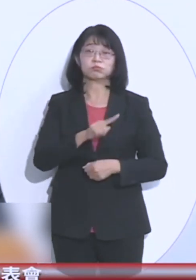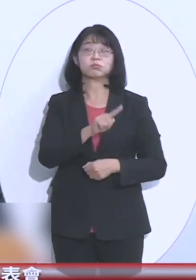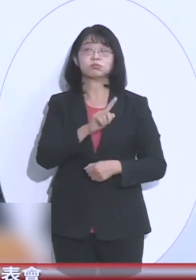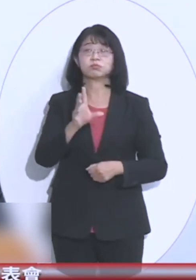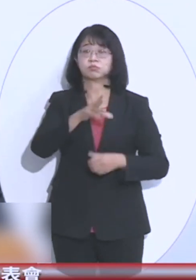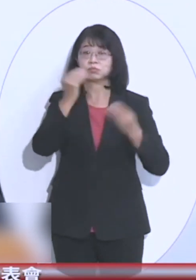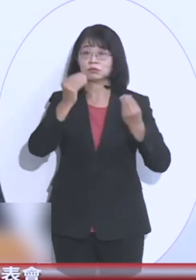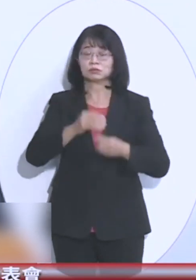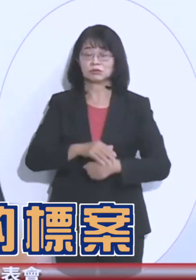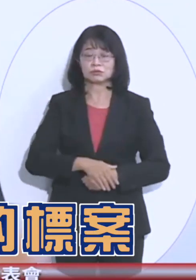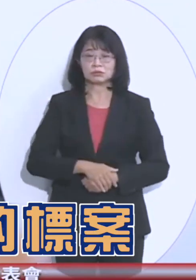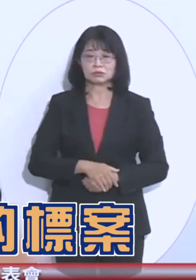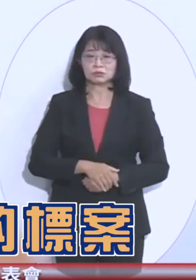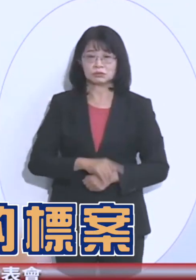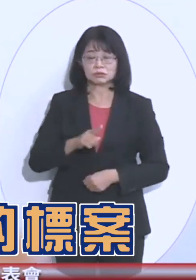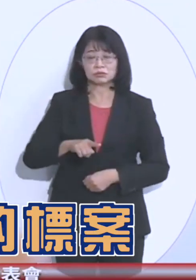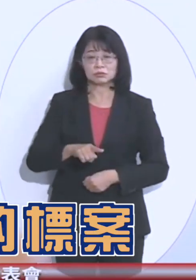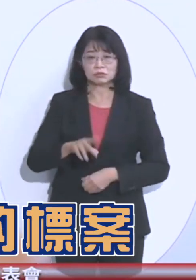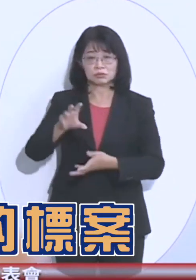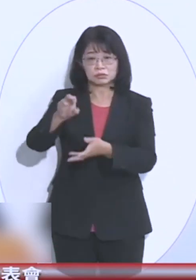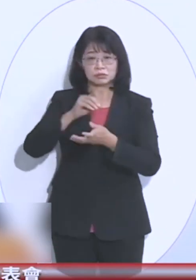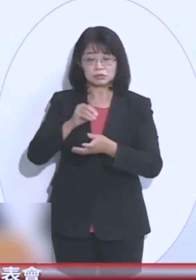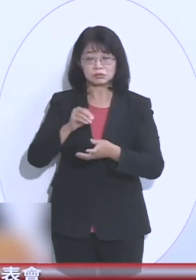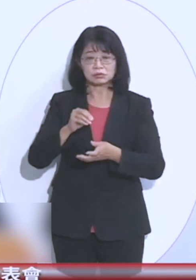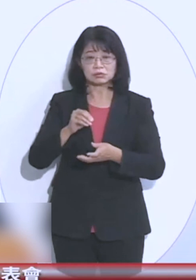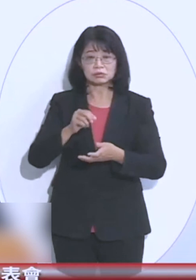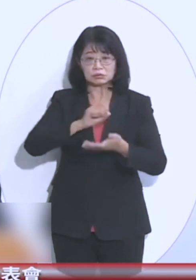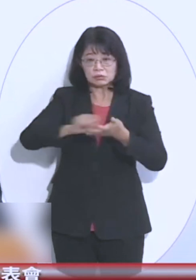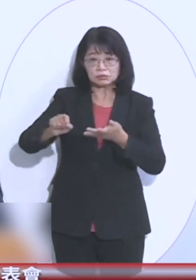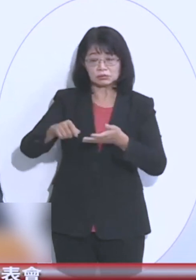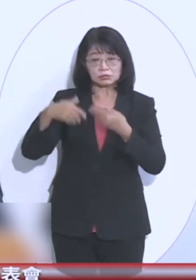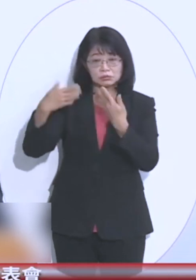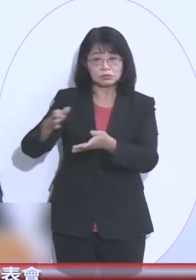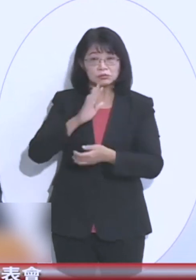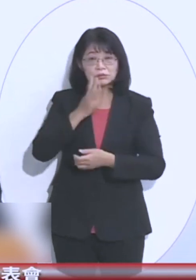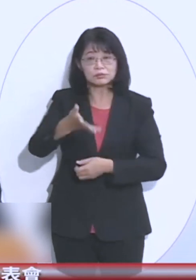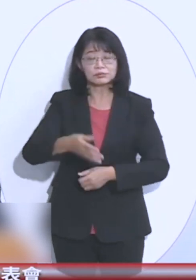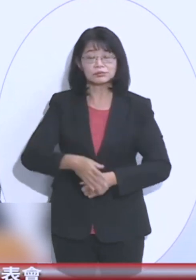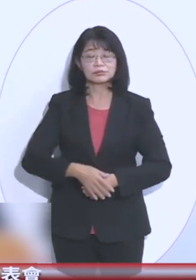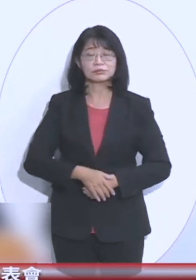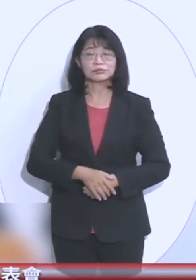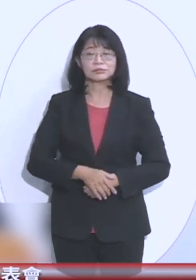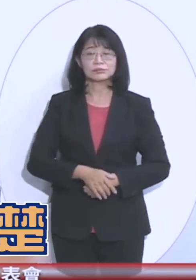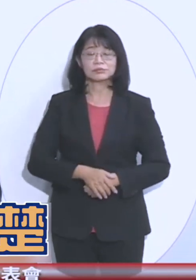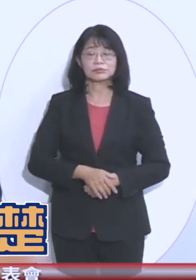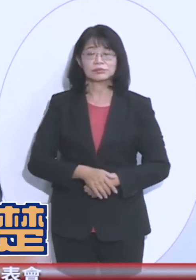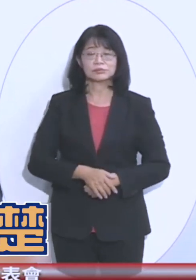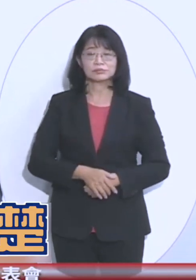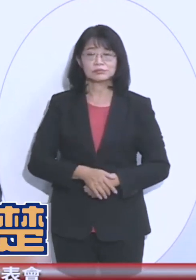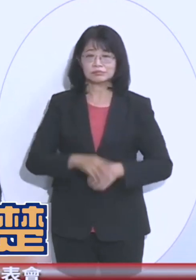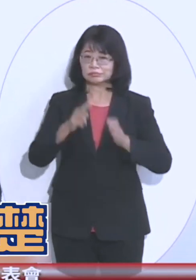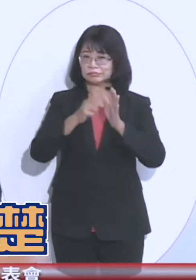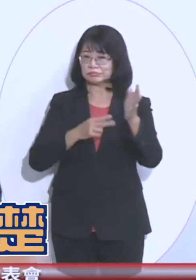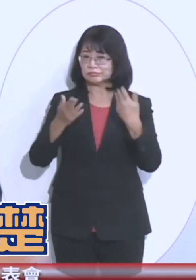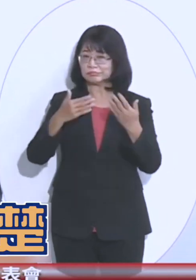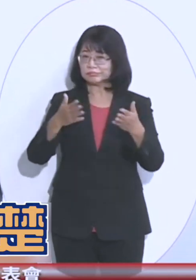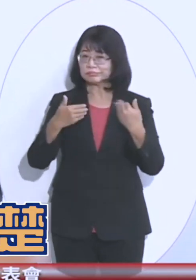啊？啊，唔免你是替阮台南市的标案去行伊吗？是不是？你敢有要讲我